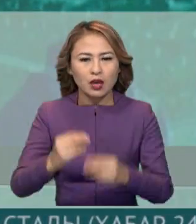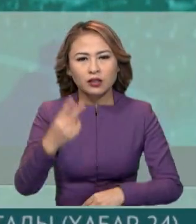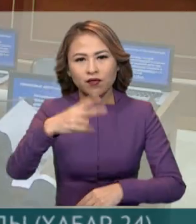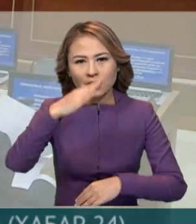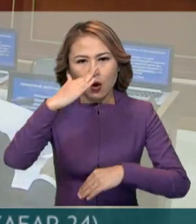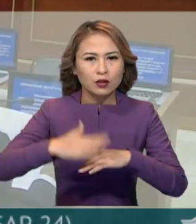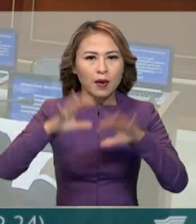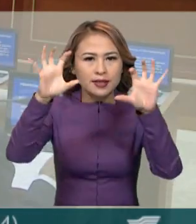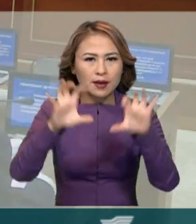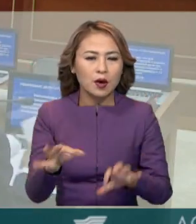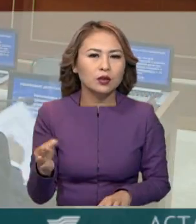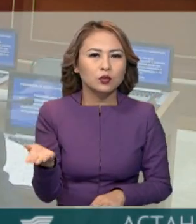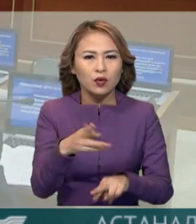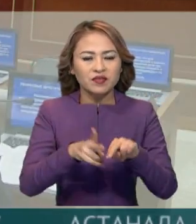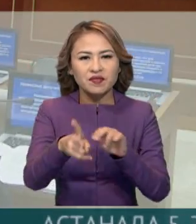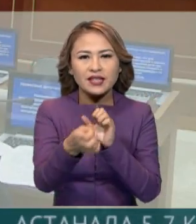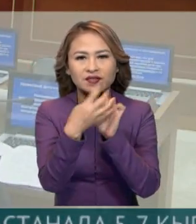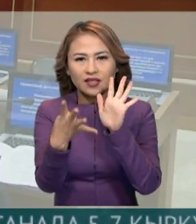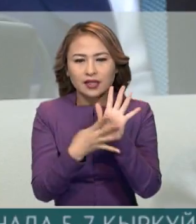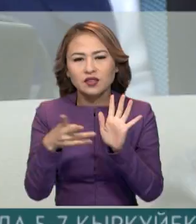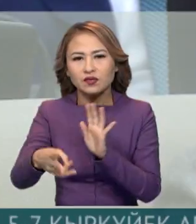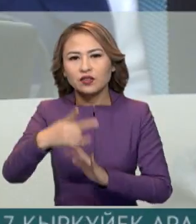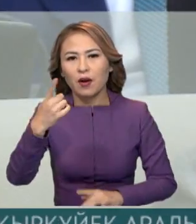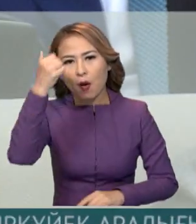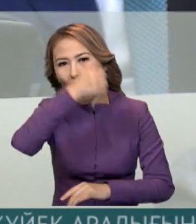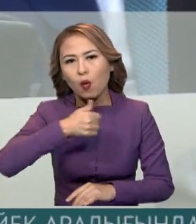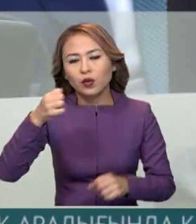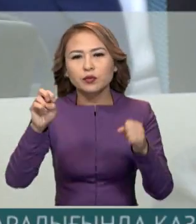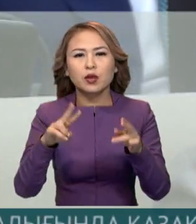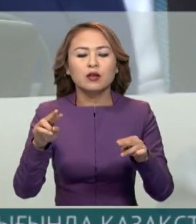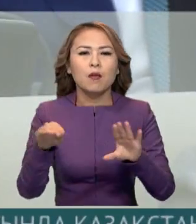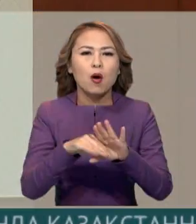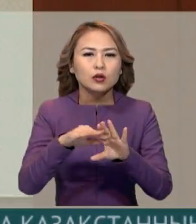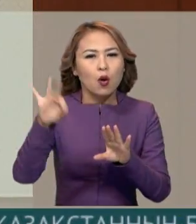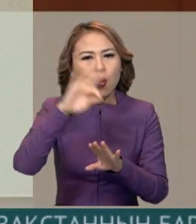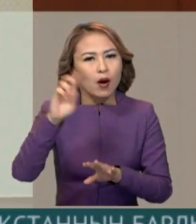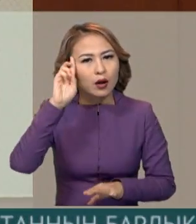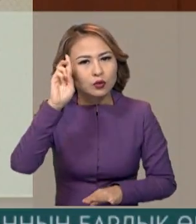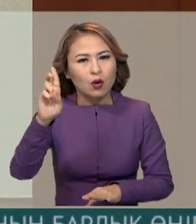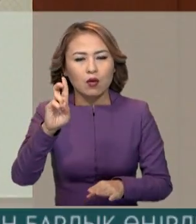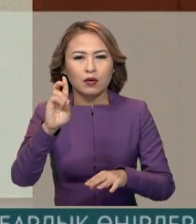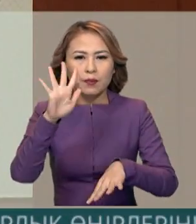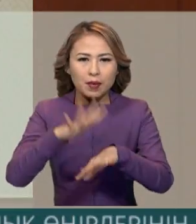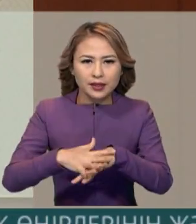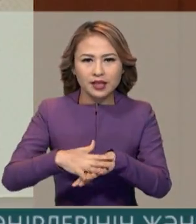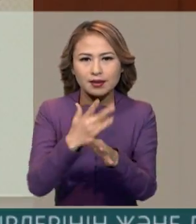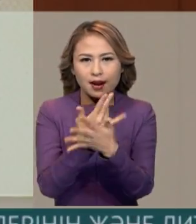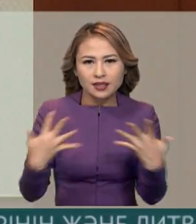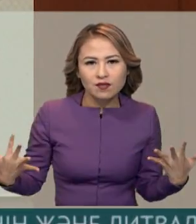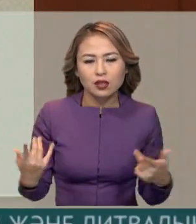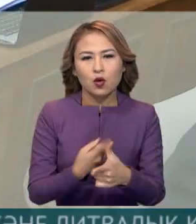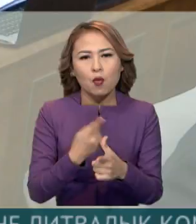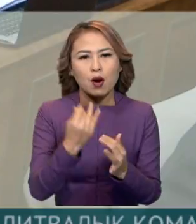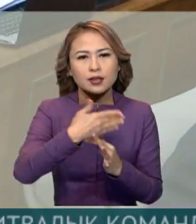жуық заң жобасын қарады. Оның ішінде 19-21 жылдарға арналған бюджет жайы да бар. Ұлттық қордан кепілдендірілген трансферт